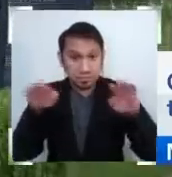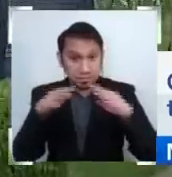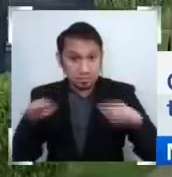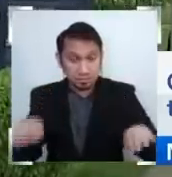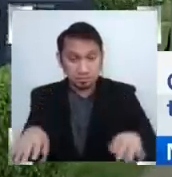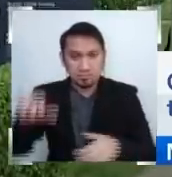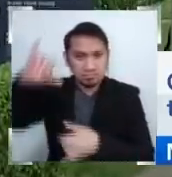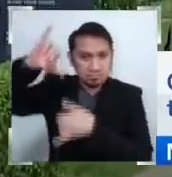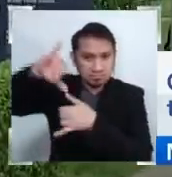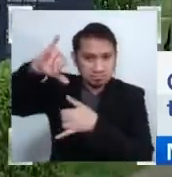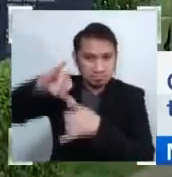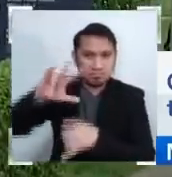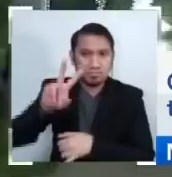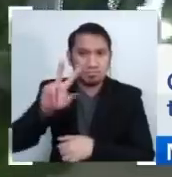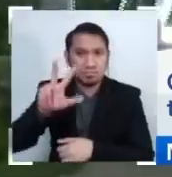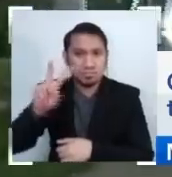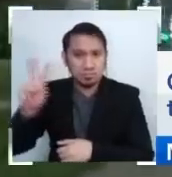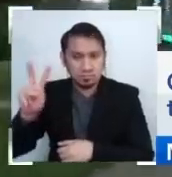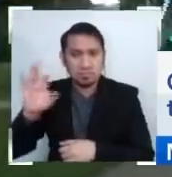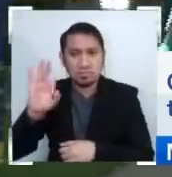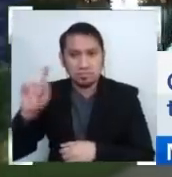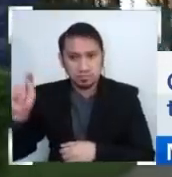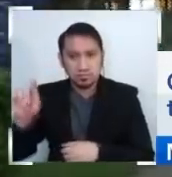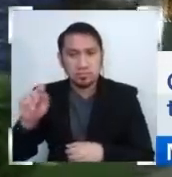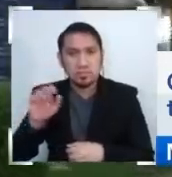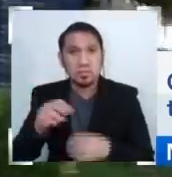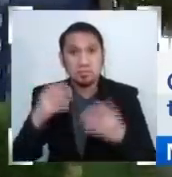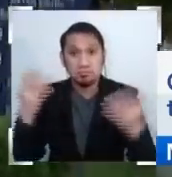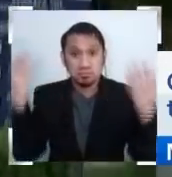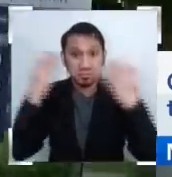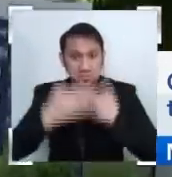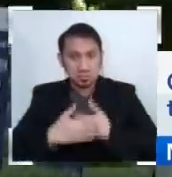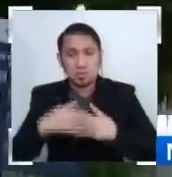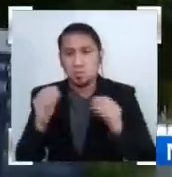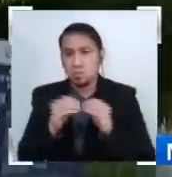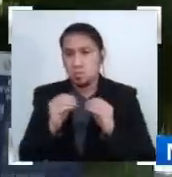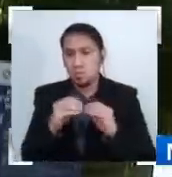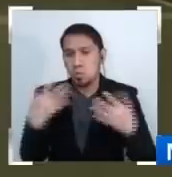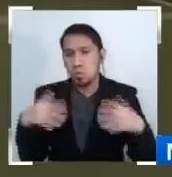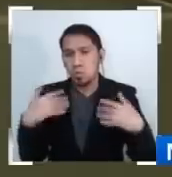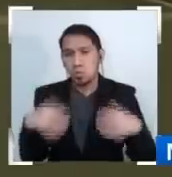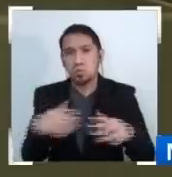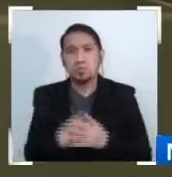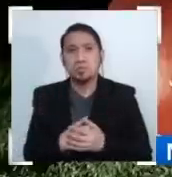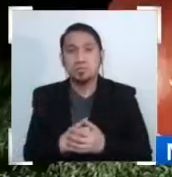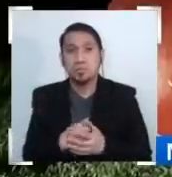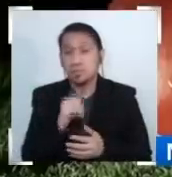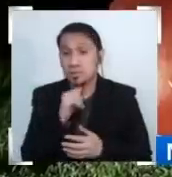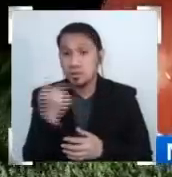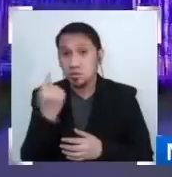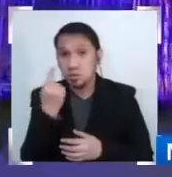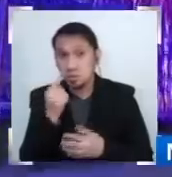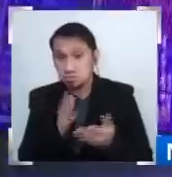sa Spectrum Midway sa Philinvest Alabang. Pagkagat ng dilim, abay lalo itong agaw pansin. Pero hindi lang yan ang dinarayo sa